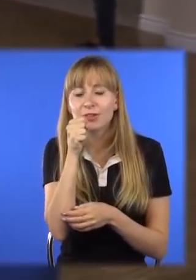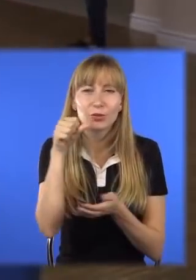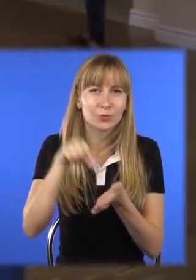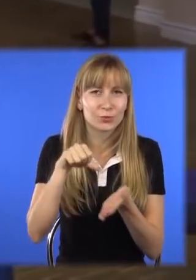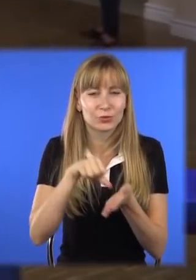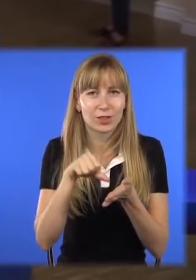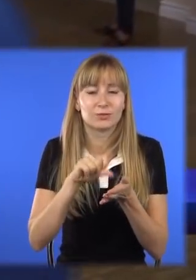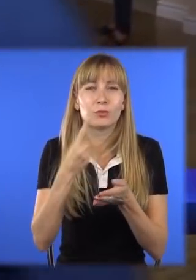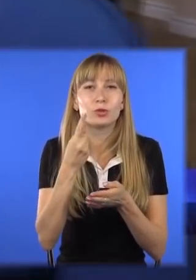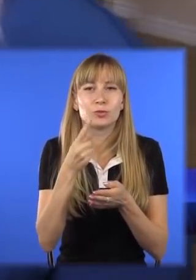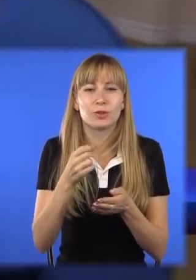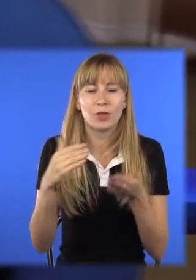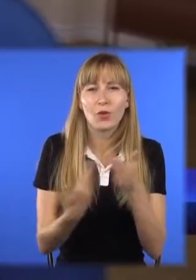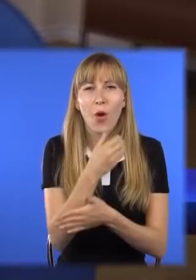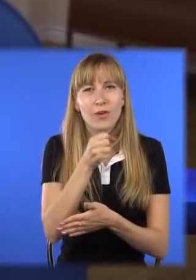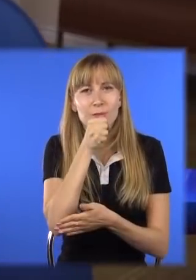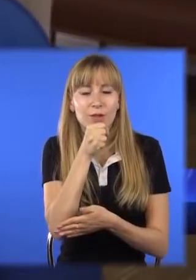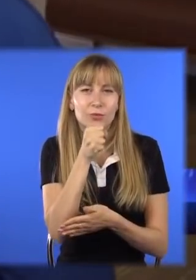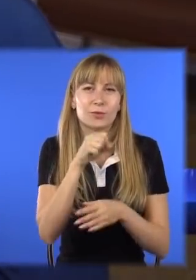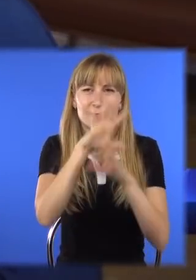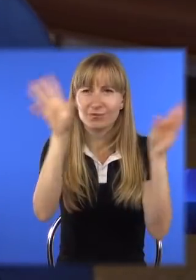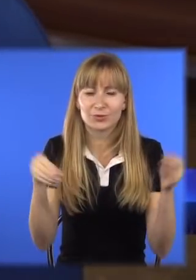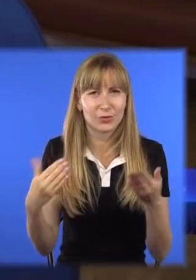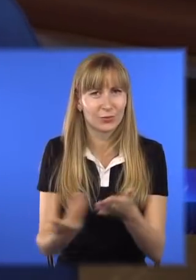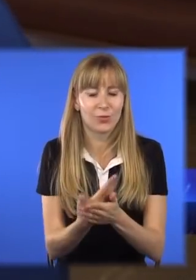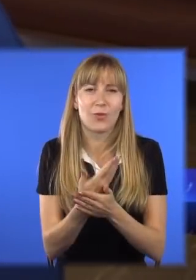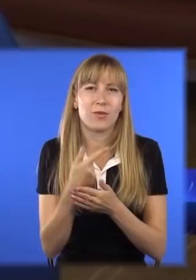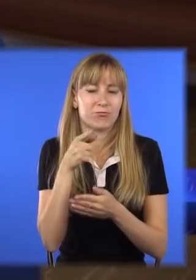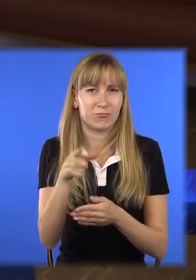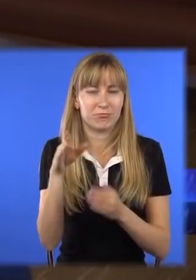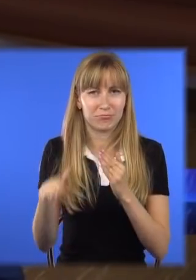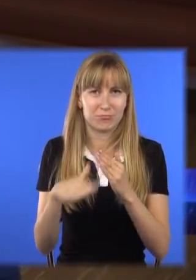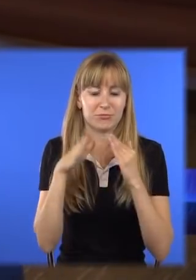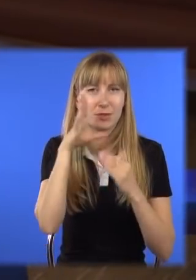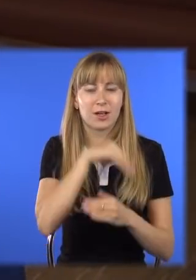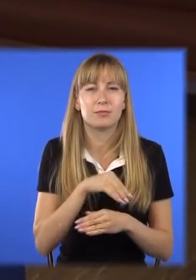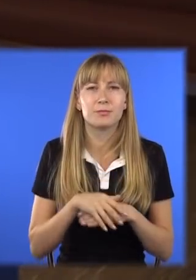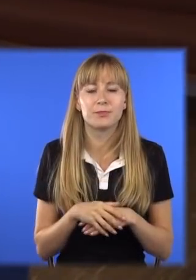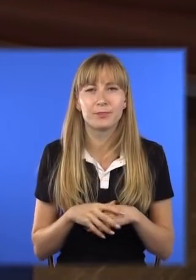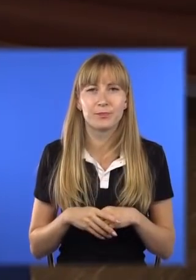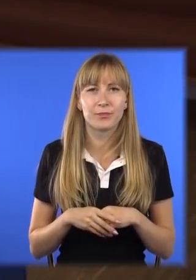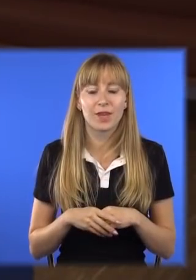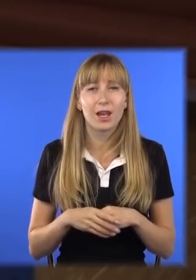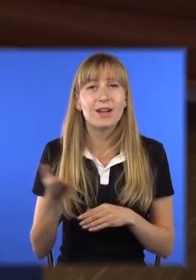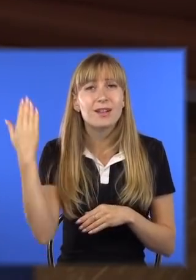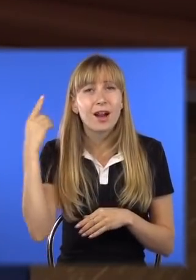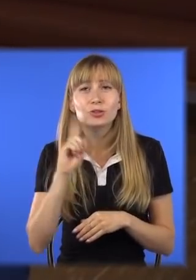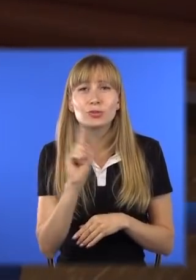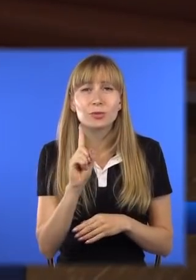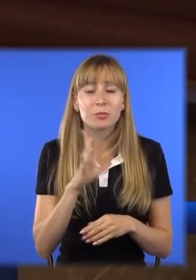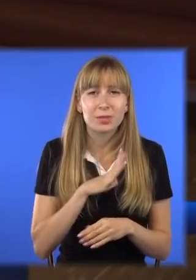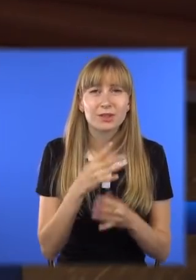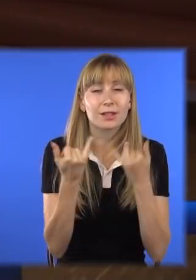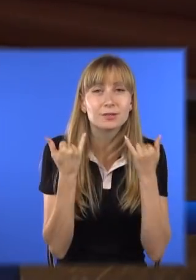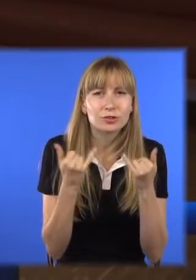Протягом року це безумовно після того, що тут було і що це тут зараз відбувається, і наскільки задоволені діти, і батьки,